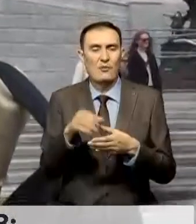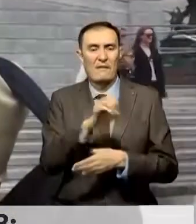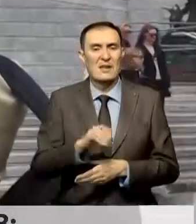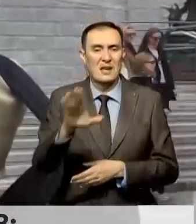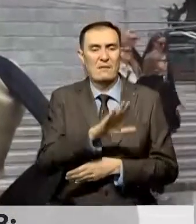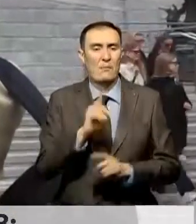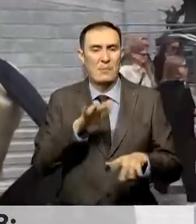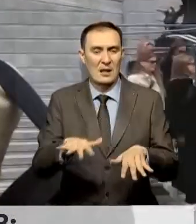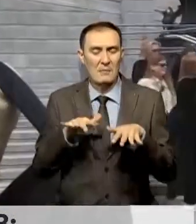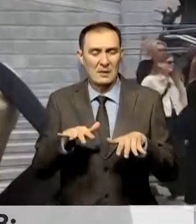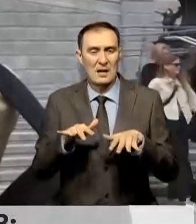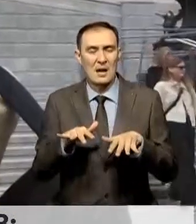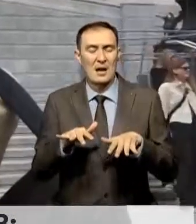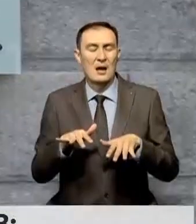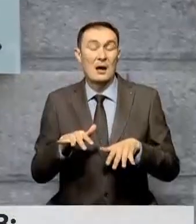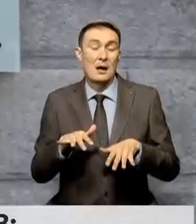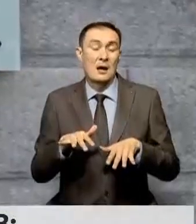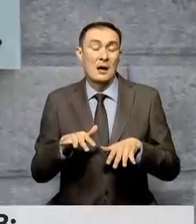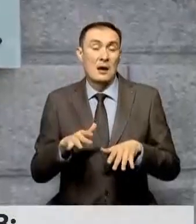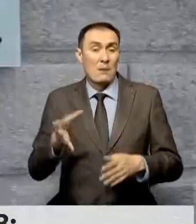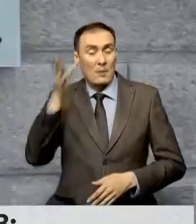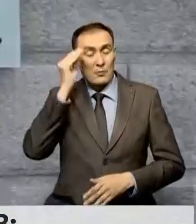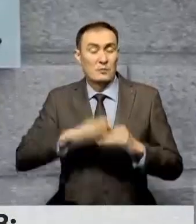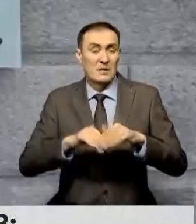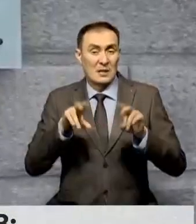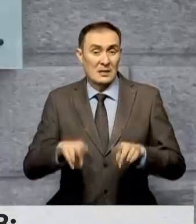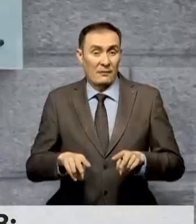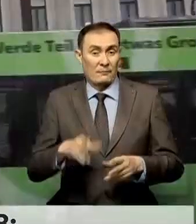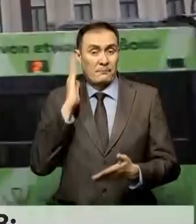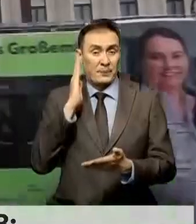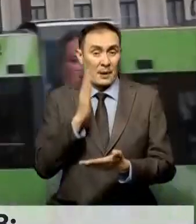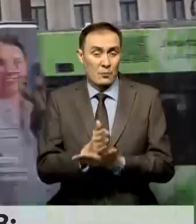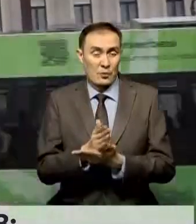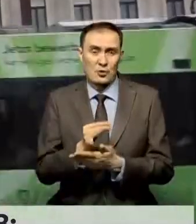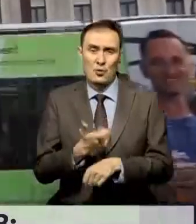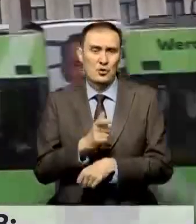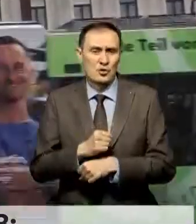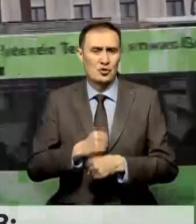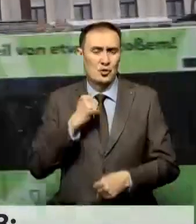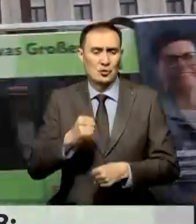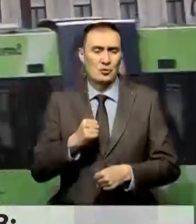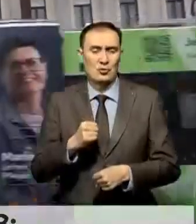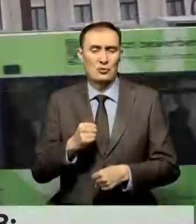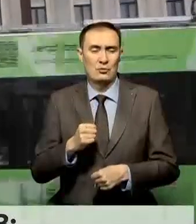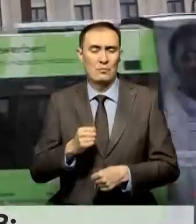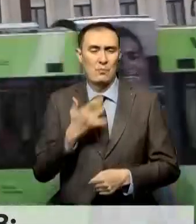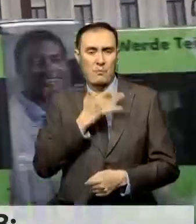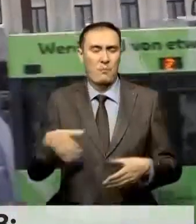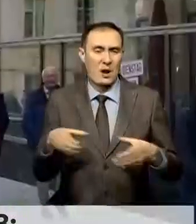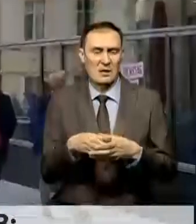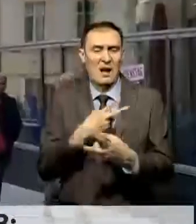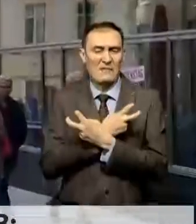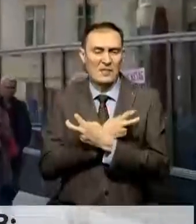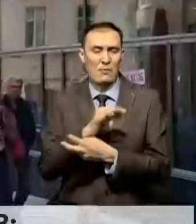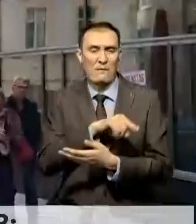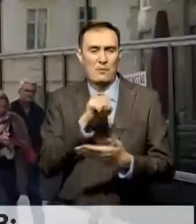Европарламента «Патриоты за Европу». По мнению наблюдателей, прямолинейную и подчас жесткую риторику австрийской партии «Свободы» по